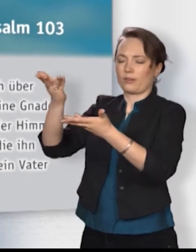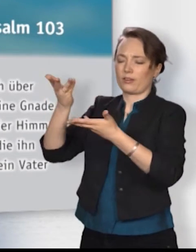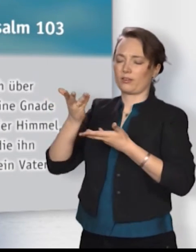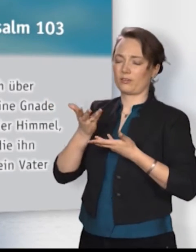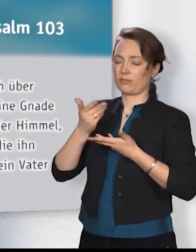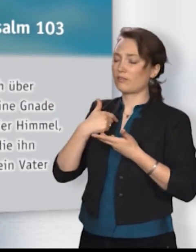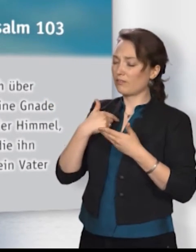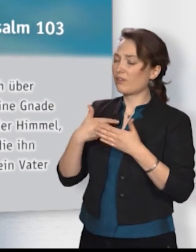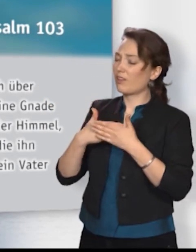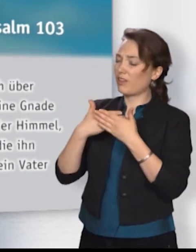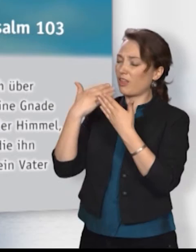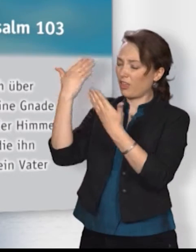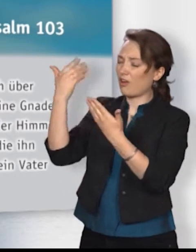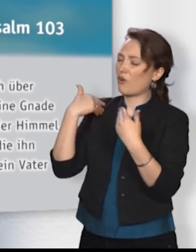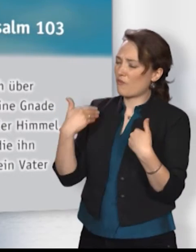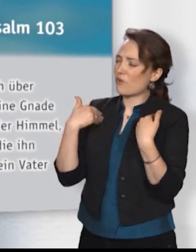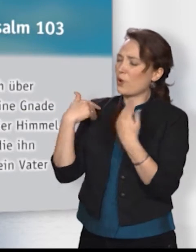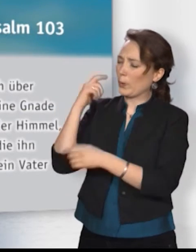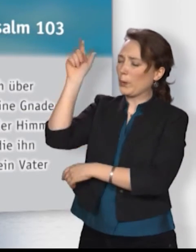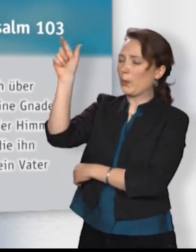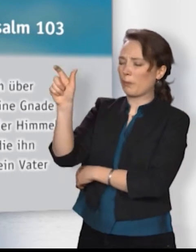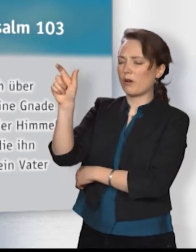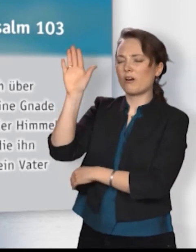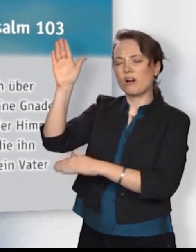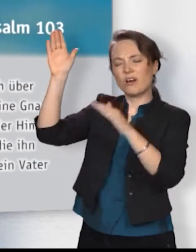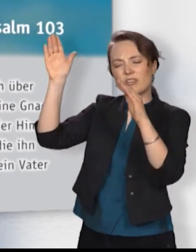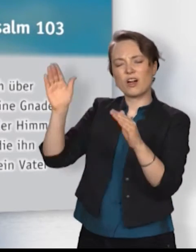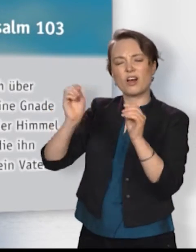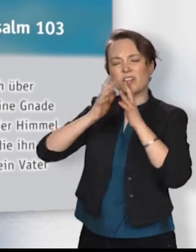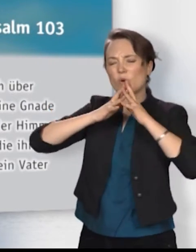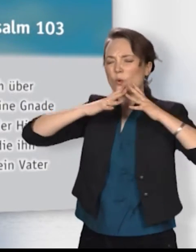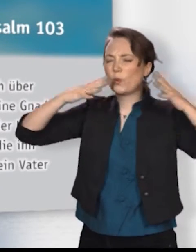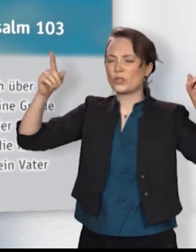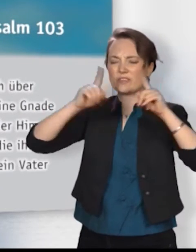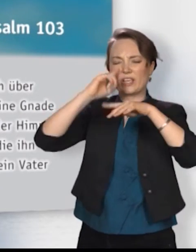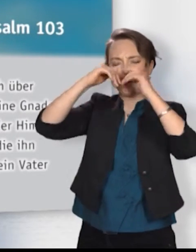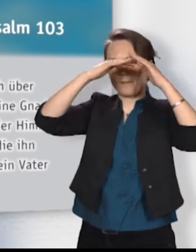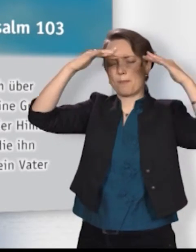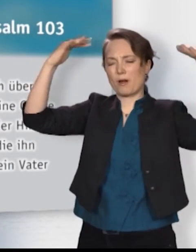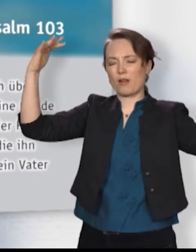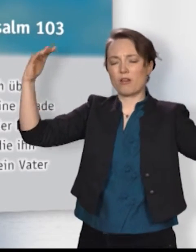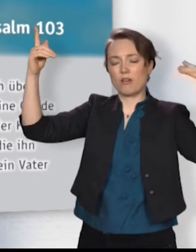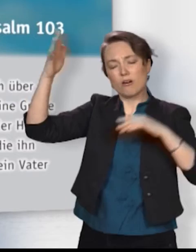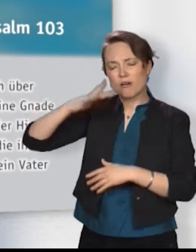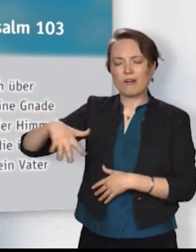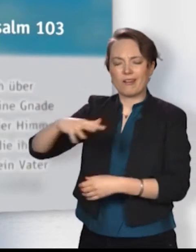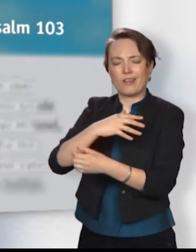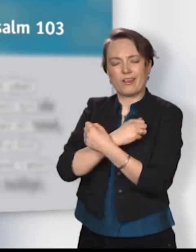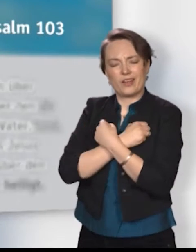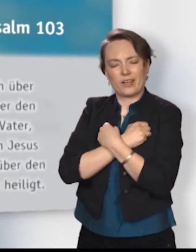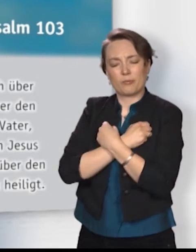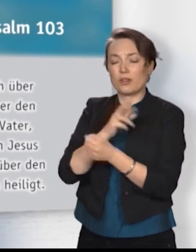Herrn. Seine Gnade ist groß wie der Himmel. Er liebt alle, die ihn fürchten, wie ein Vater seine